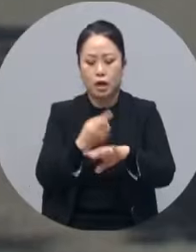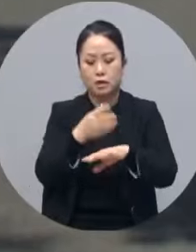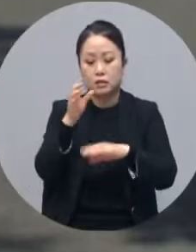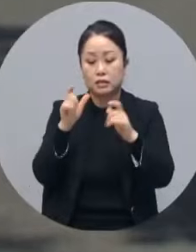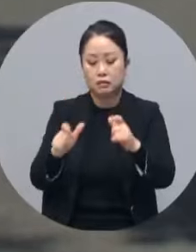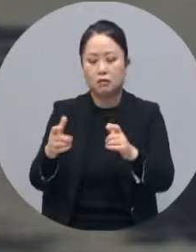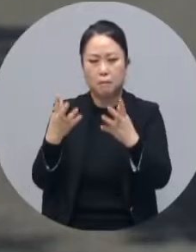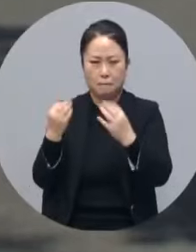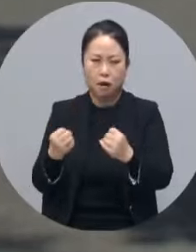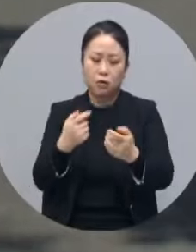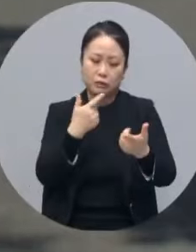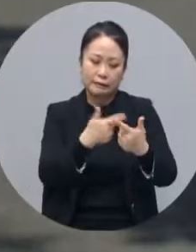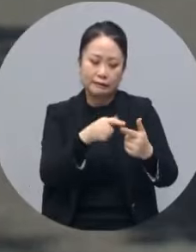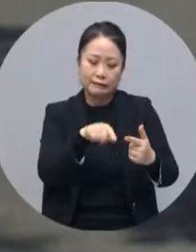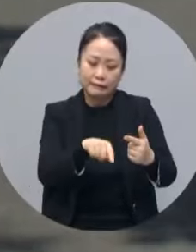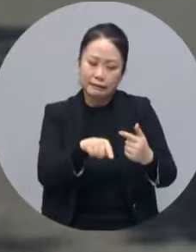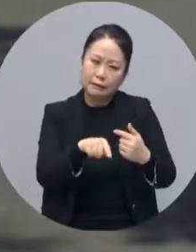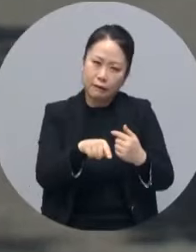같아요. 부산은